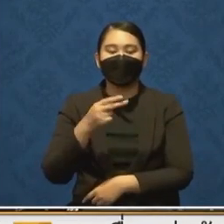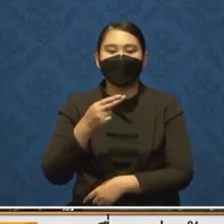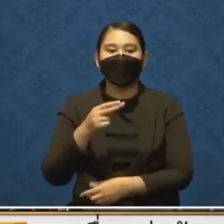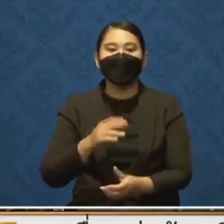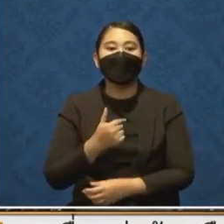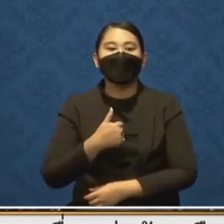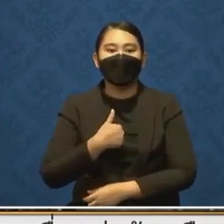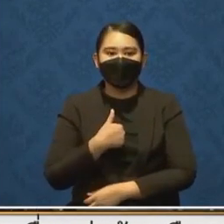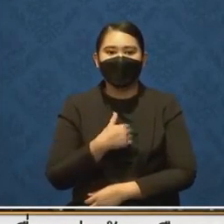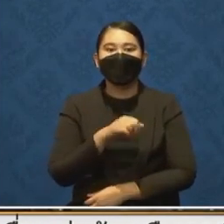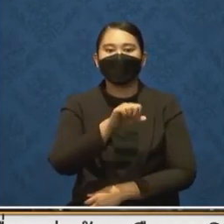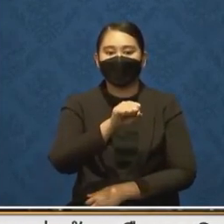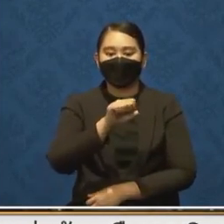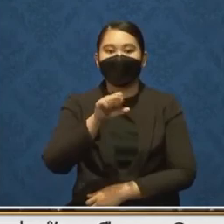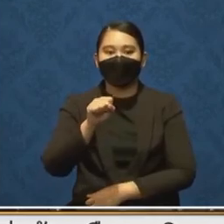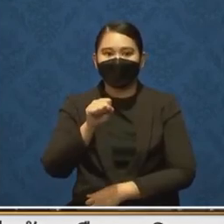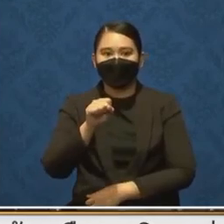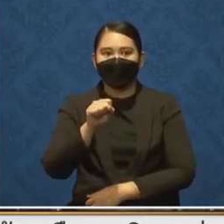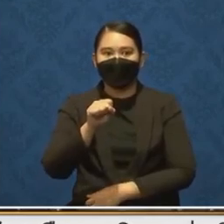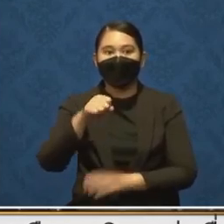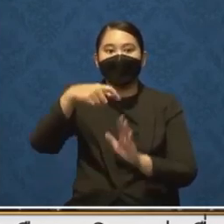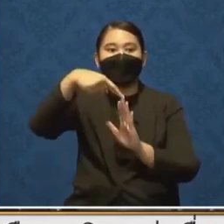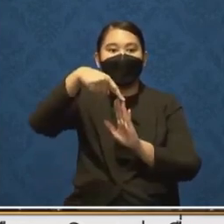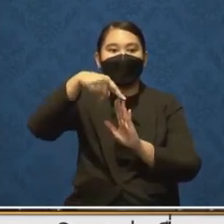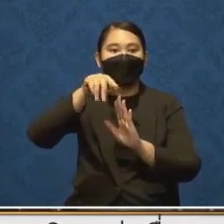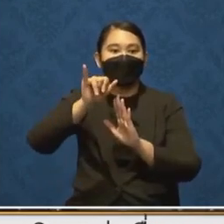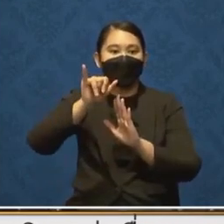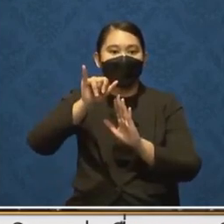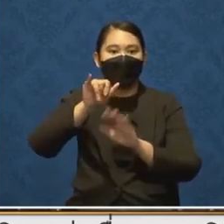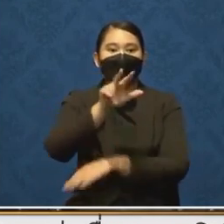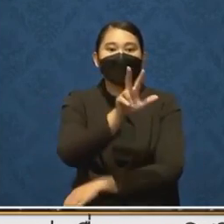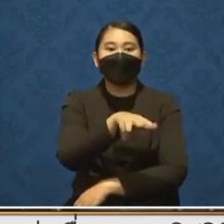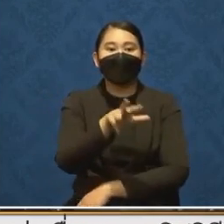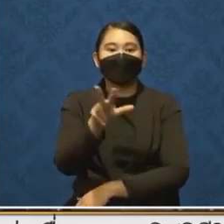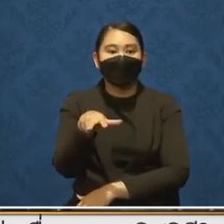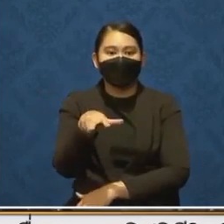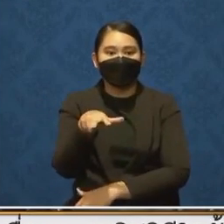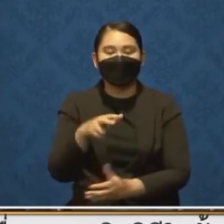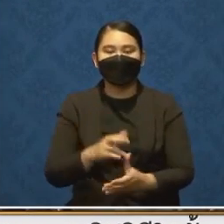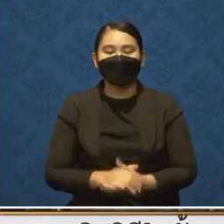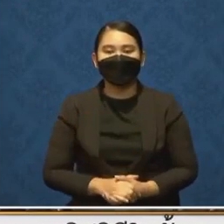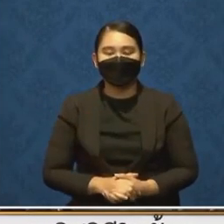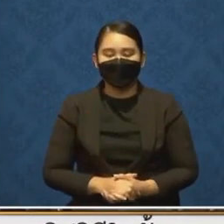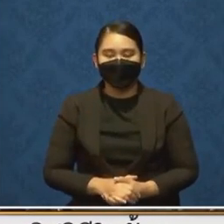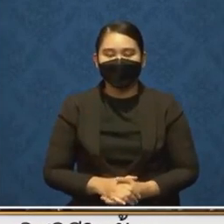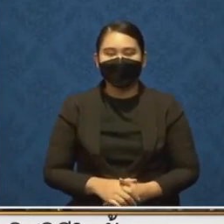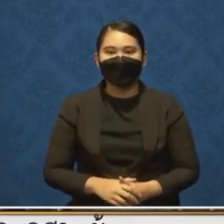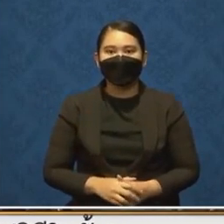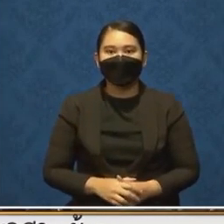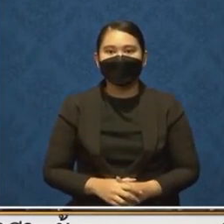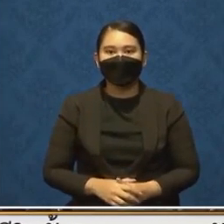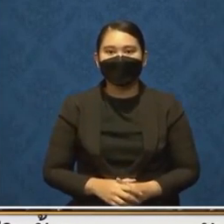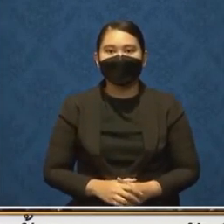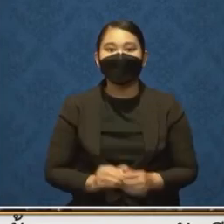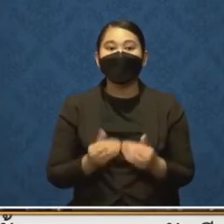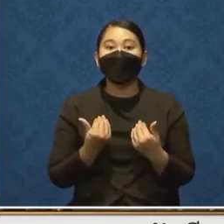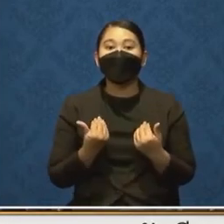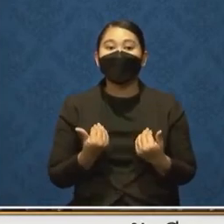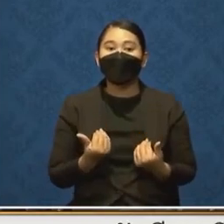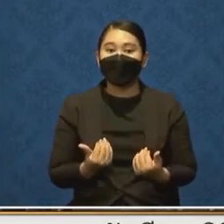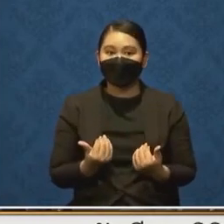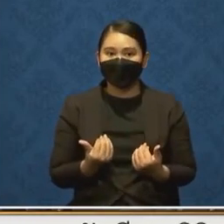ภาผู้แทนลาสดอนจังหวดพยาวพักเพื่อไทยทานประทานครับวนนี้